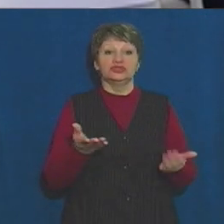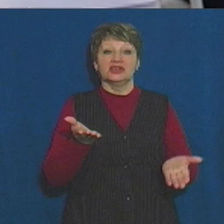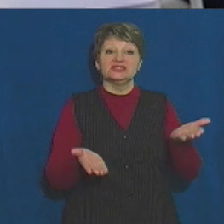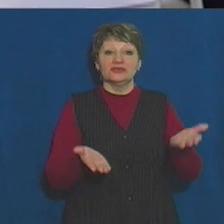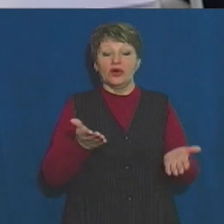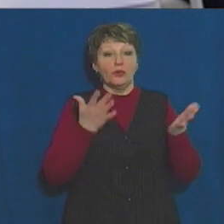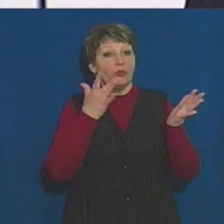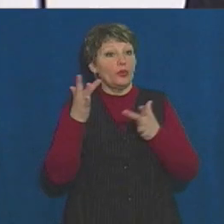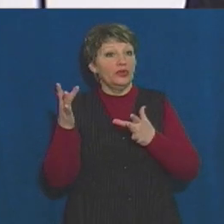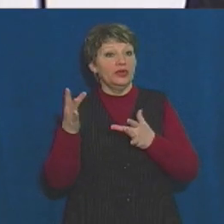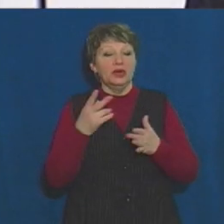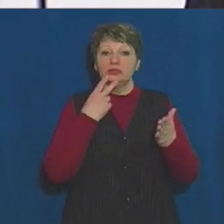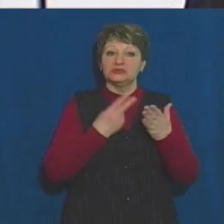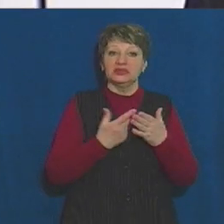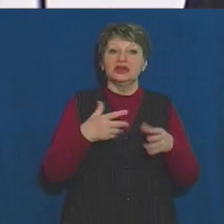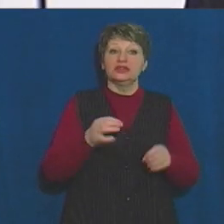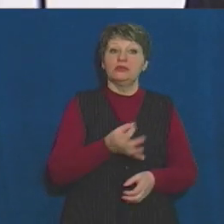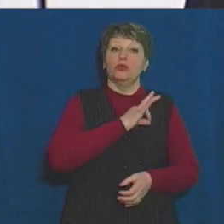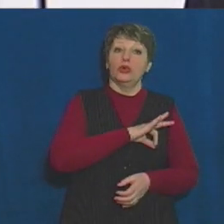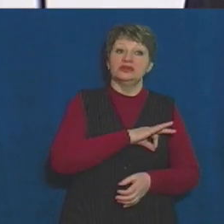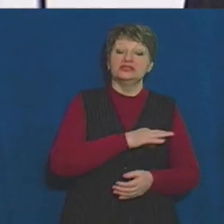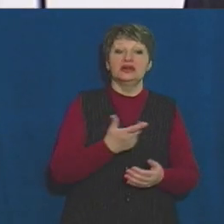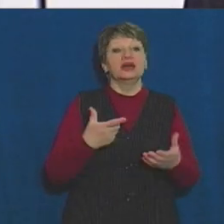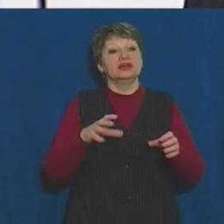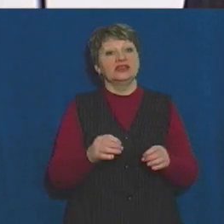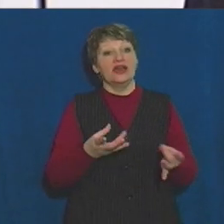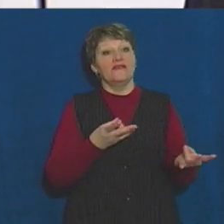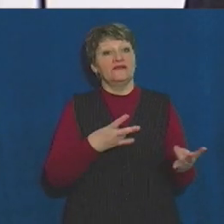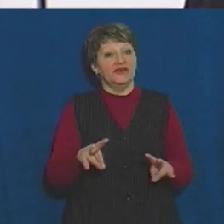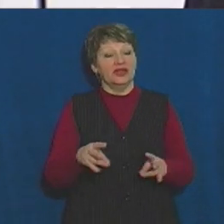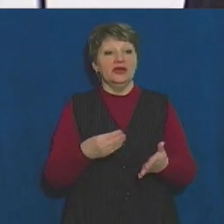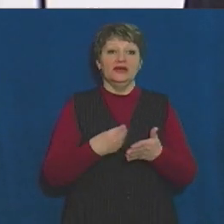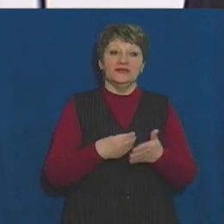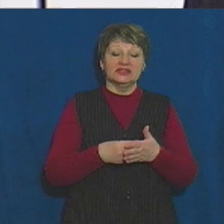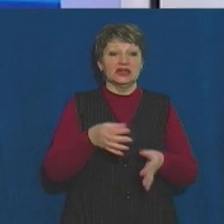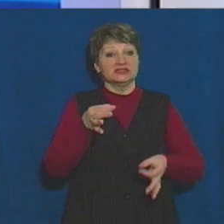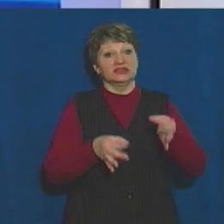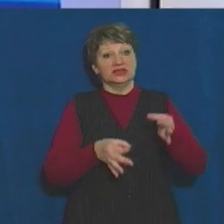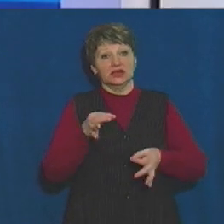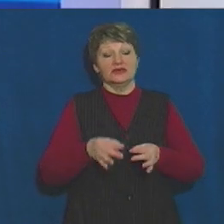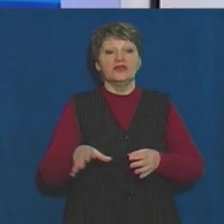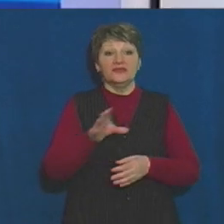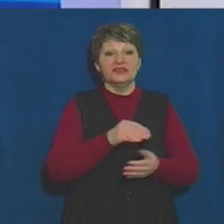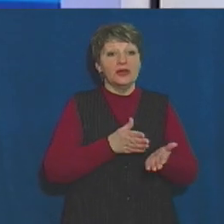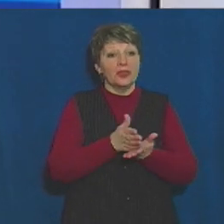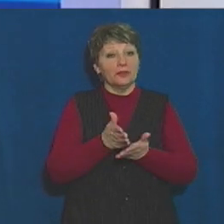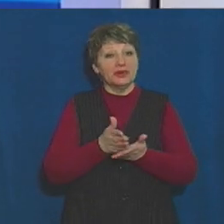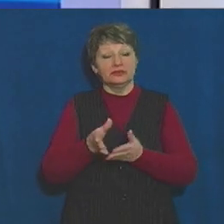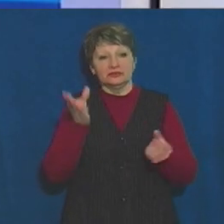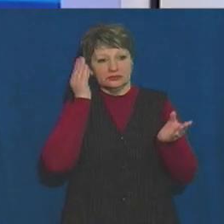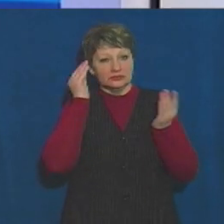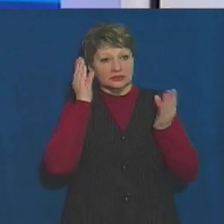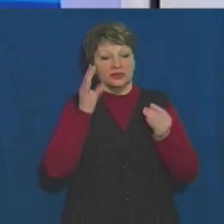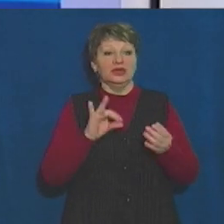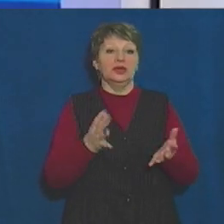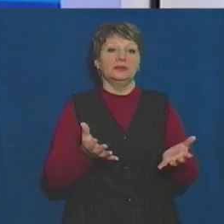побачити користь, десь шкоду, і фінансово, екологічно, всі різні напрямки тут передбачати і вже тоді приймати якесь певне